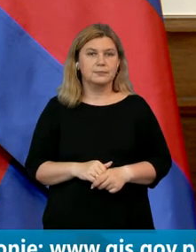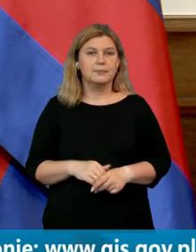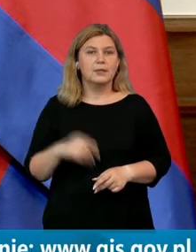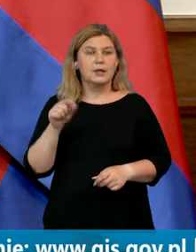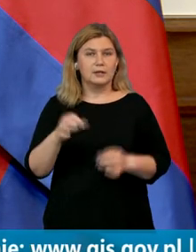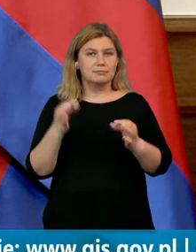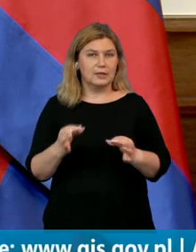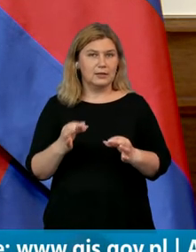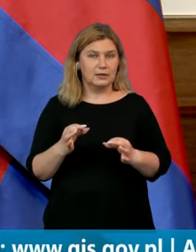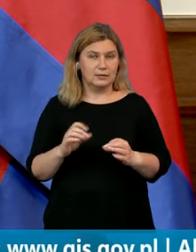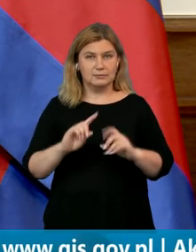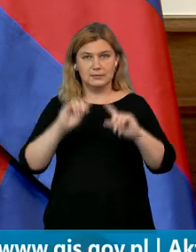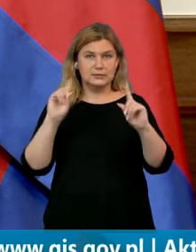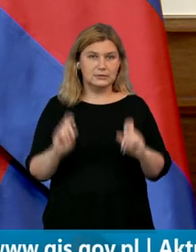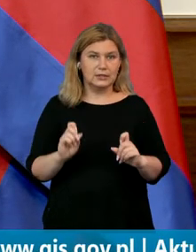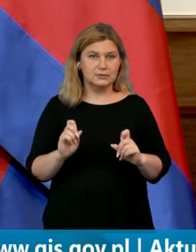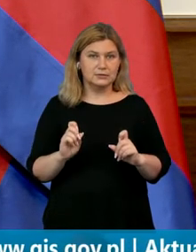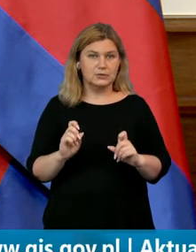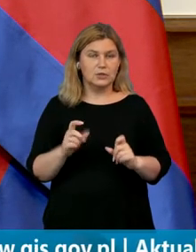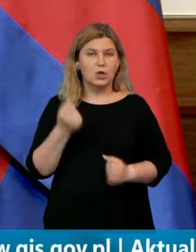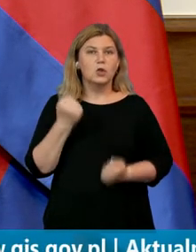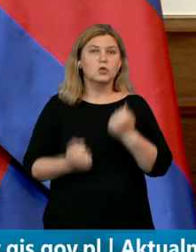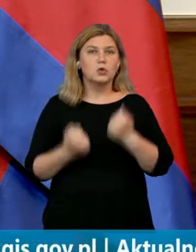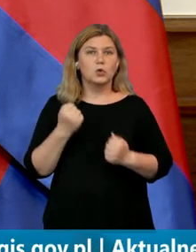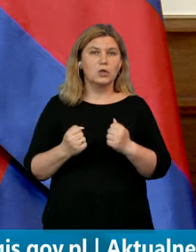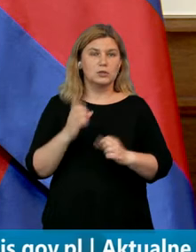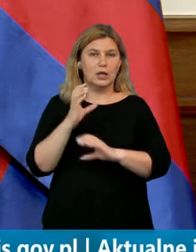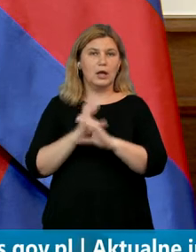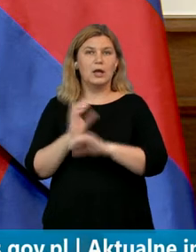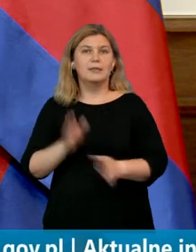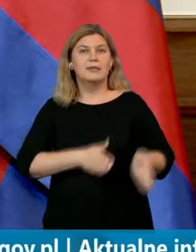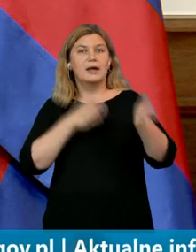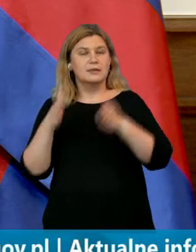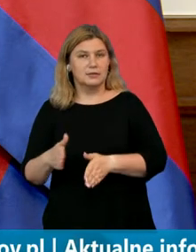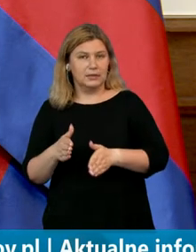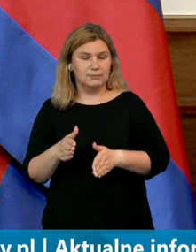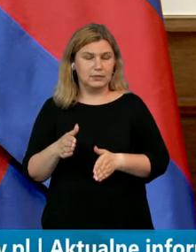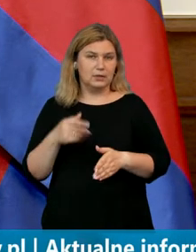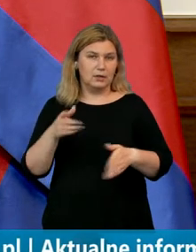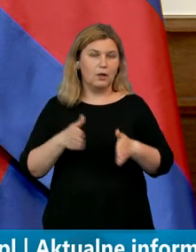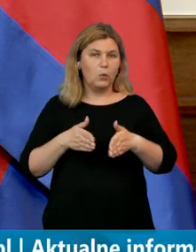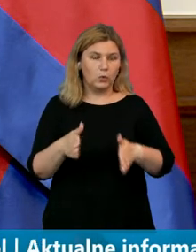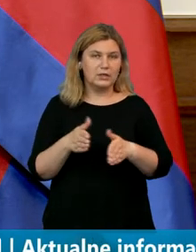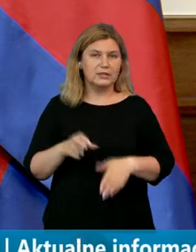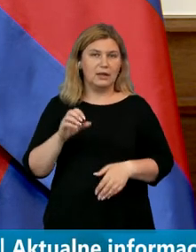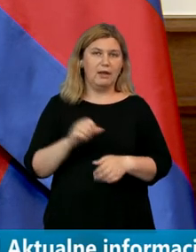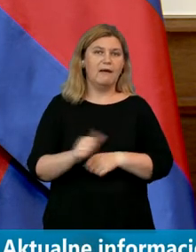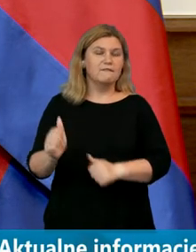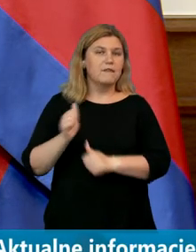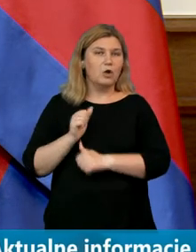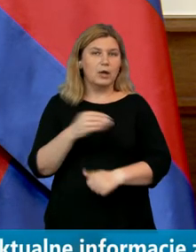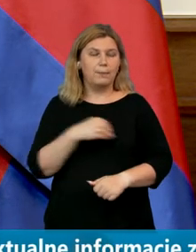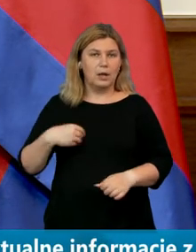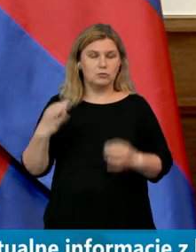Zaczyna się niestety w sensie trudności komunikacyjnych remont kolejnej ulicy, ale i Wojska Polskiego. Dziś około